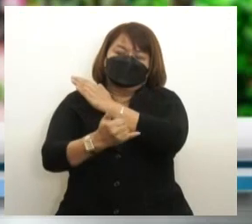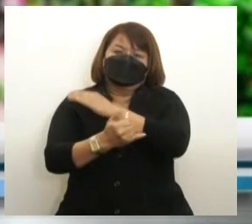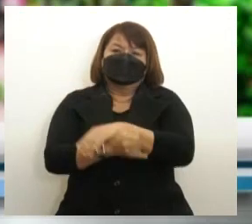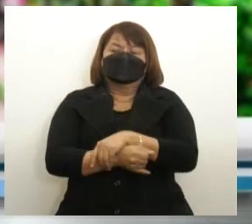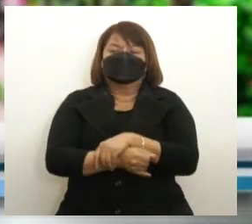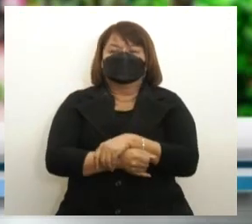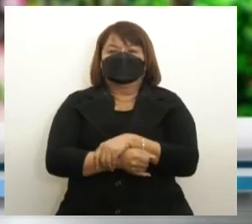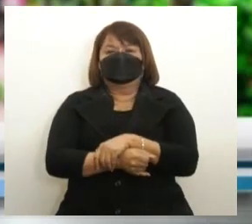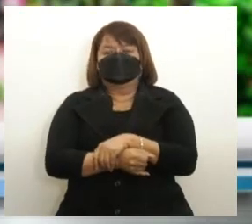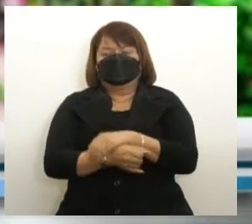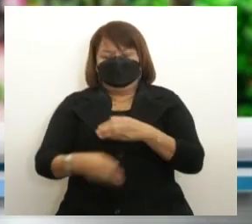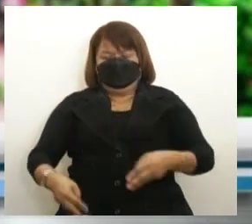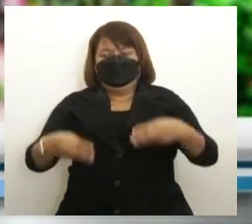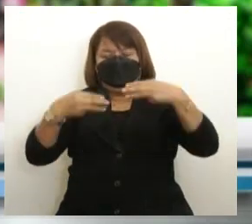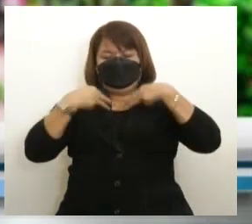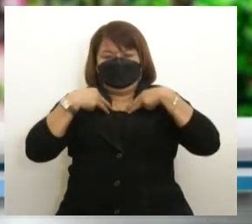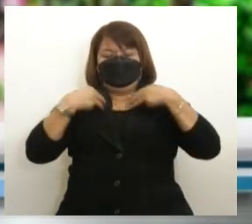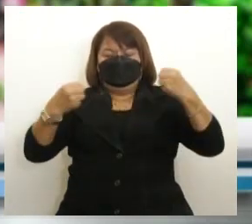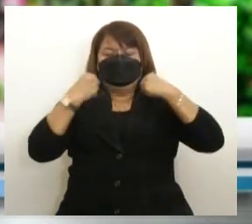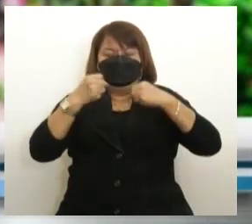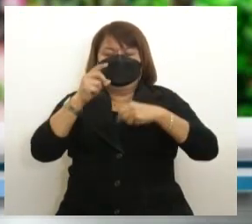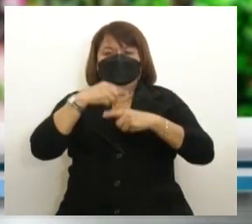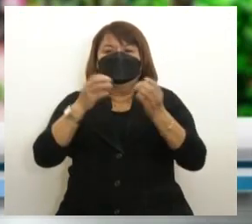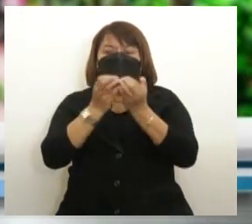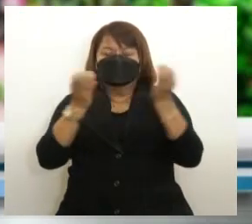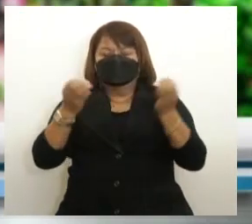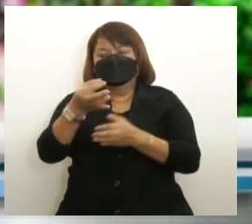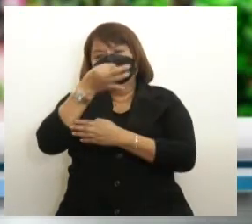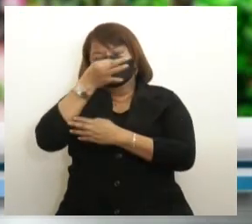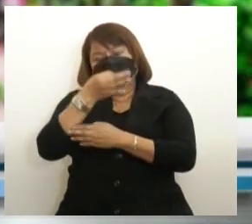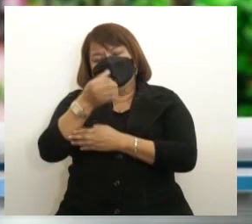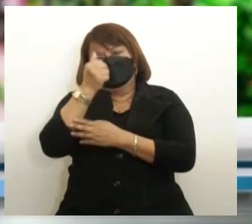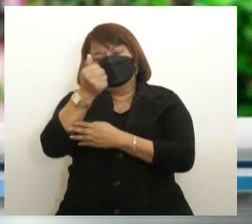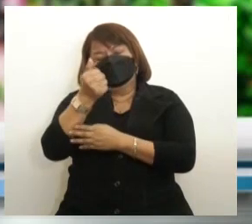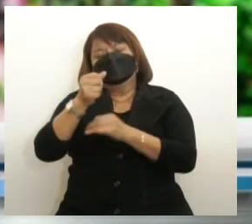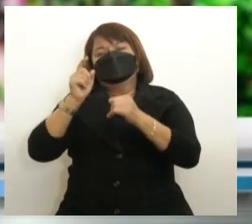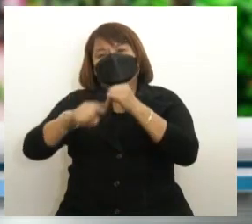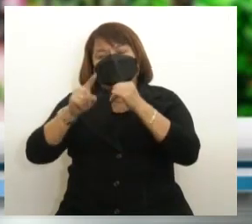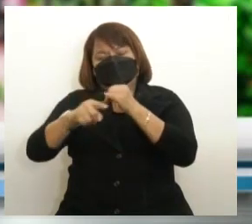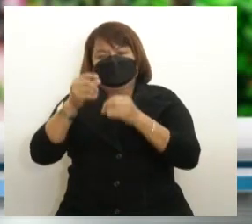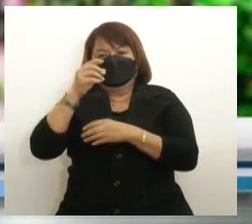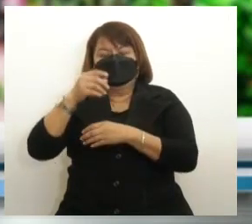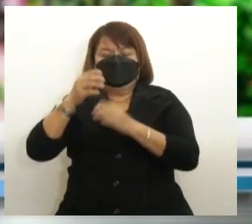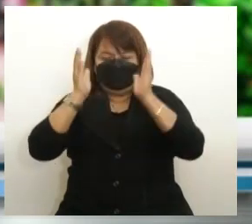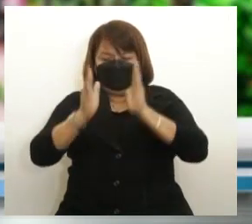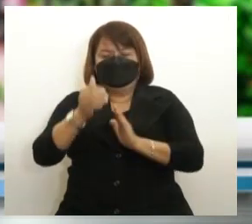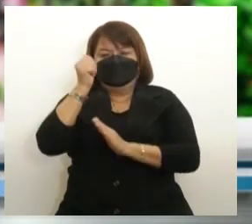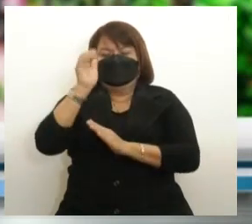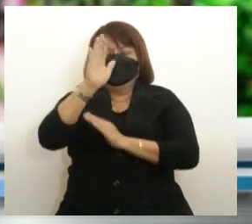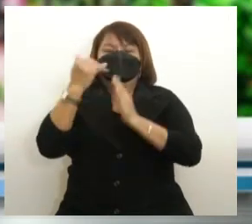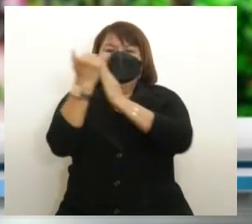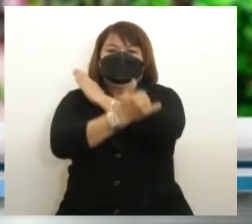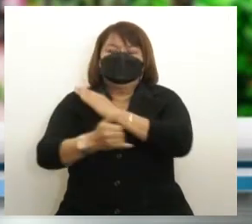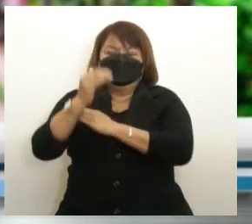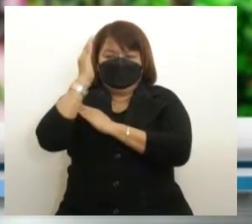พื้นฐานชีวิตที่มั่นคงมีคุณธรรมมีงานทำมีอาชีพที่สุจริตและสุดท้ายจะเป็นพลเมืองที่ดีของประเทศได้ต่อไป